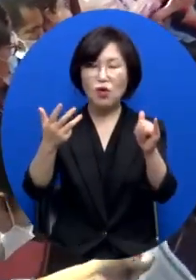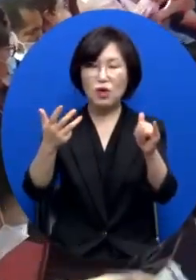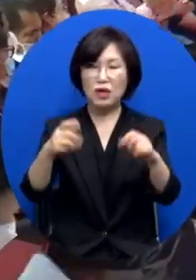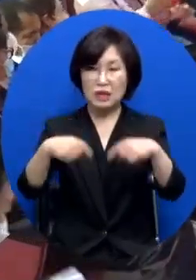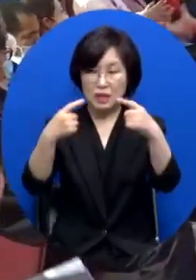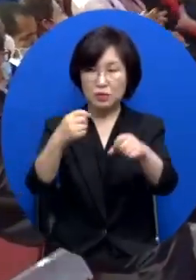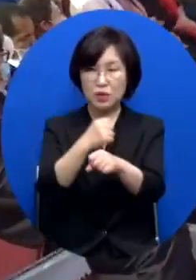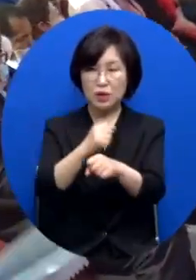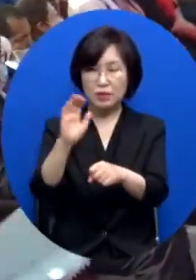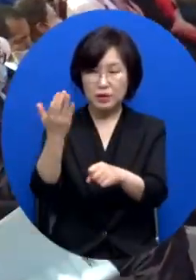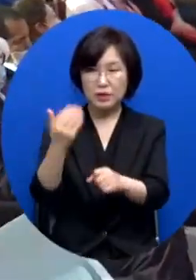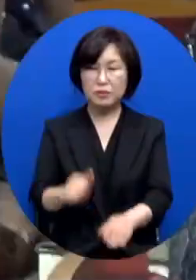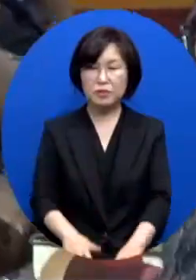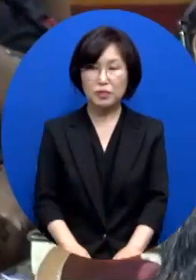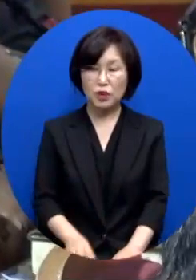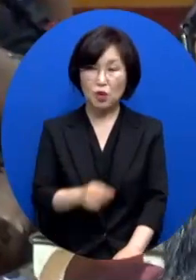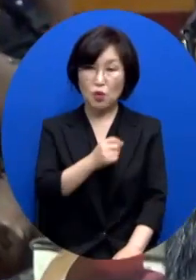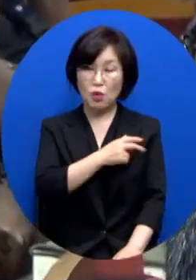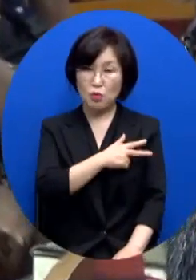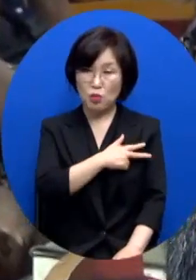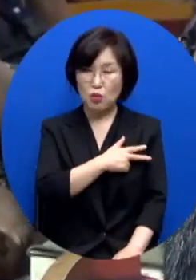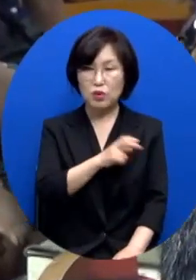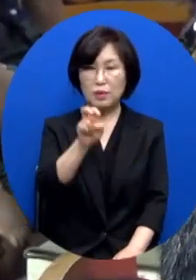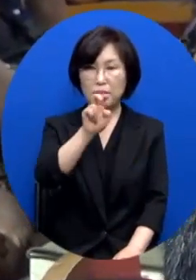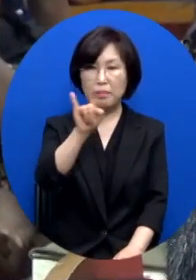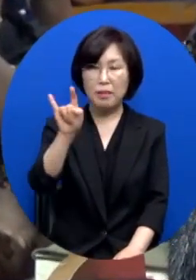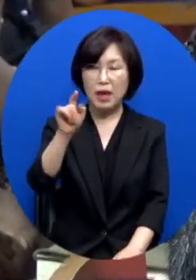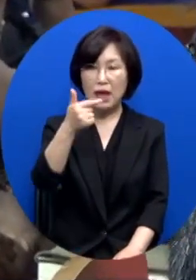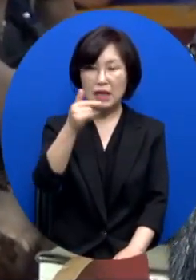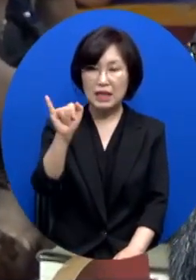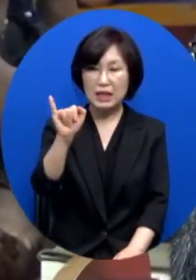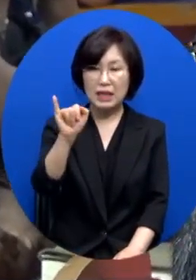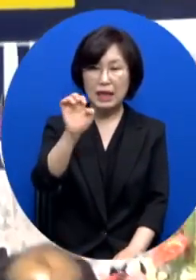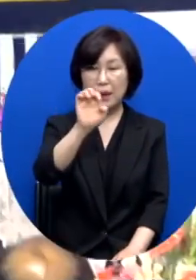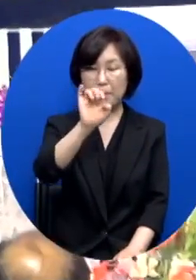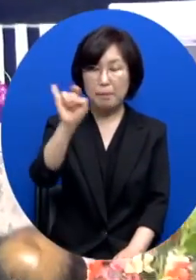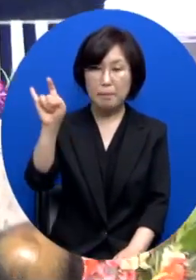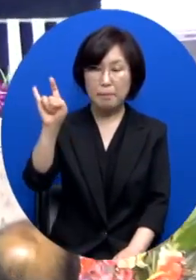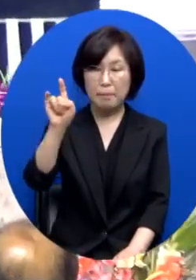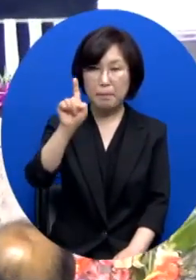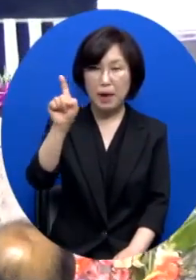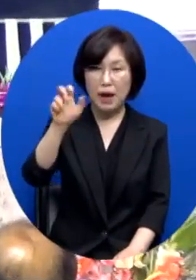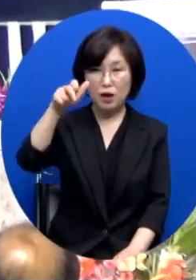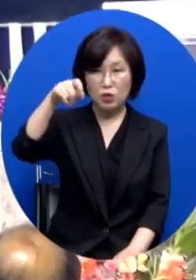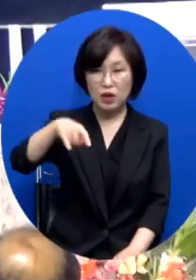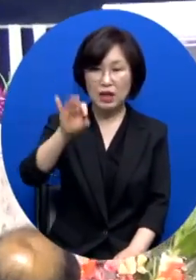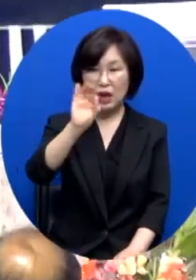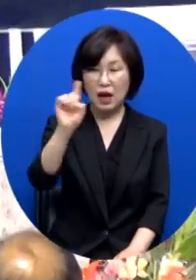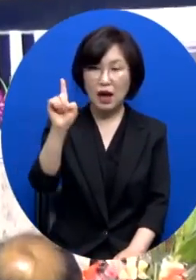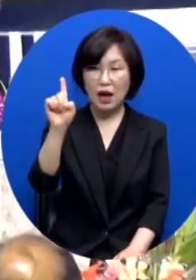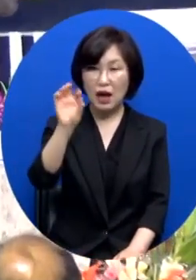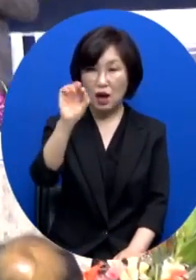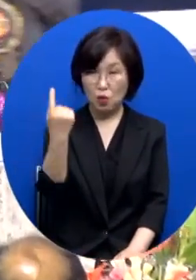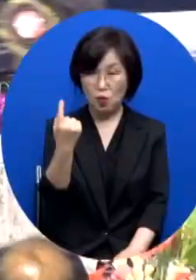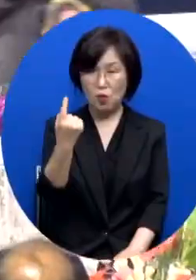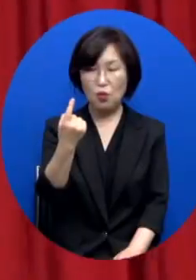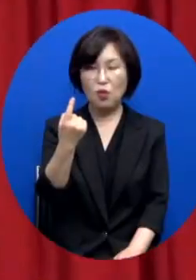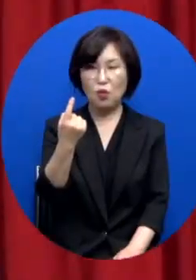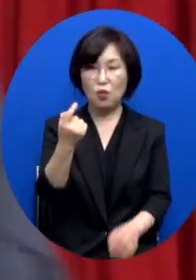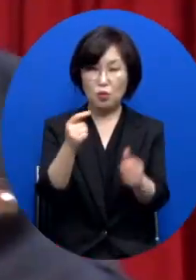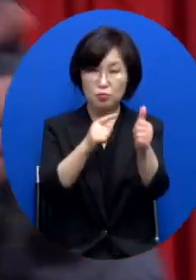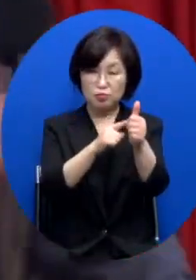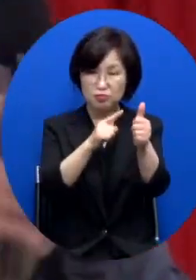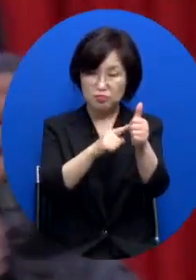특히 필리핀 상원의원이며 복싱 영웅인 매니 파퀴아오의 간증 집회는 필리핀 사람들에게 큰 호응을 얻었습니다.